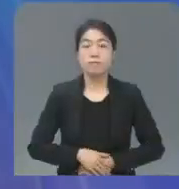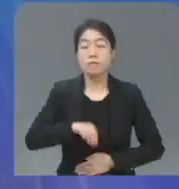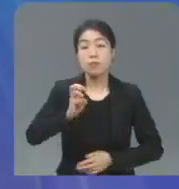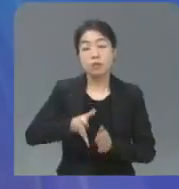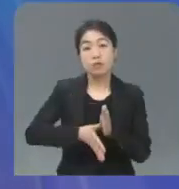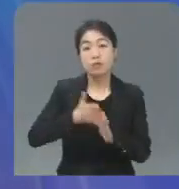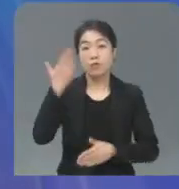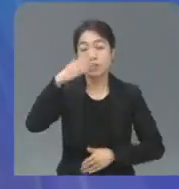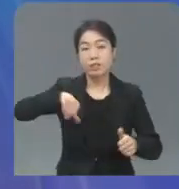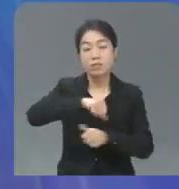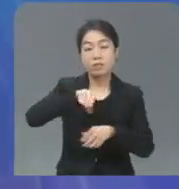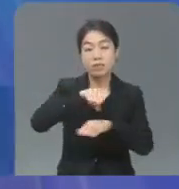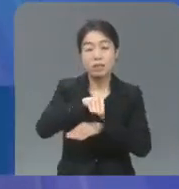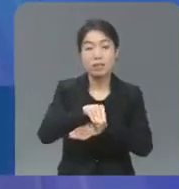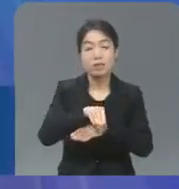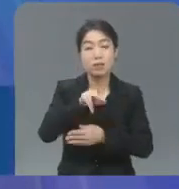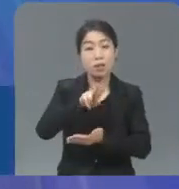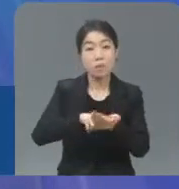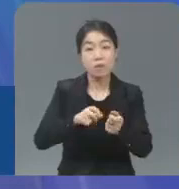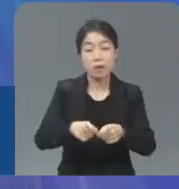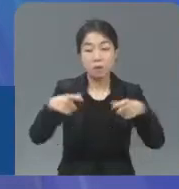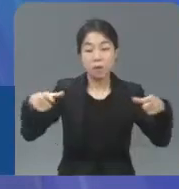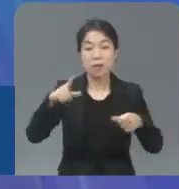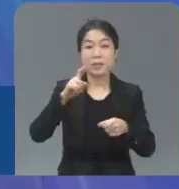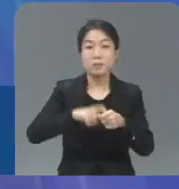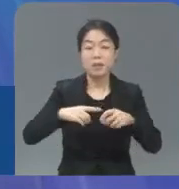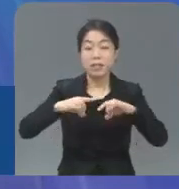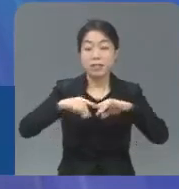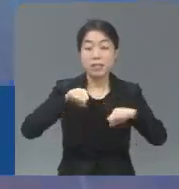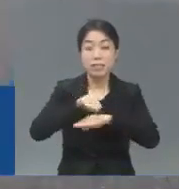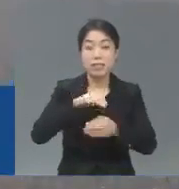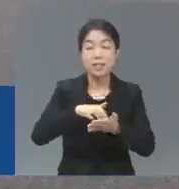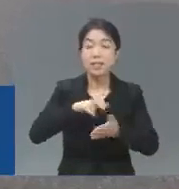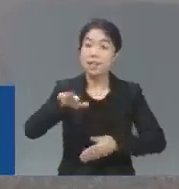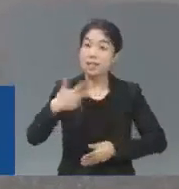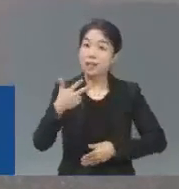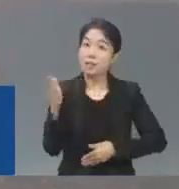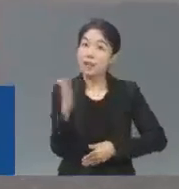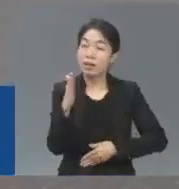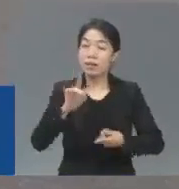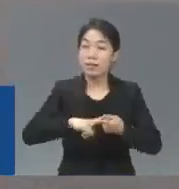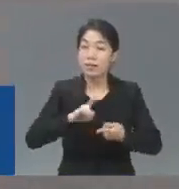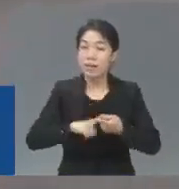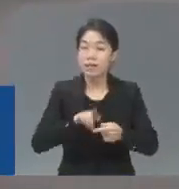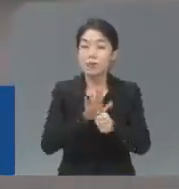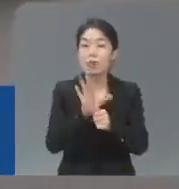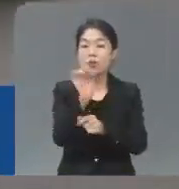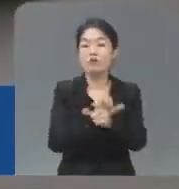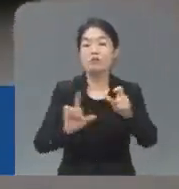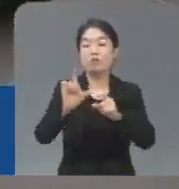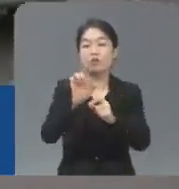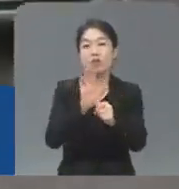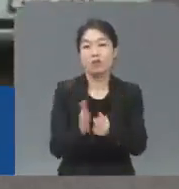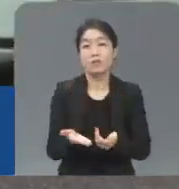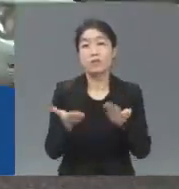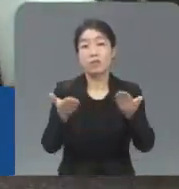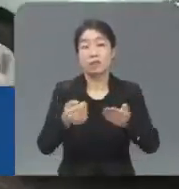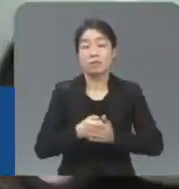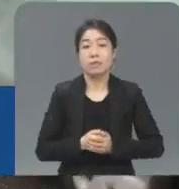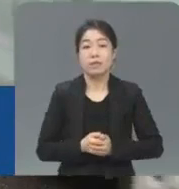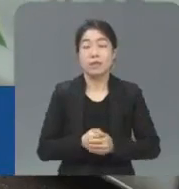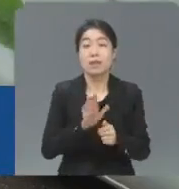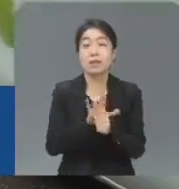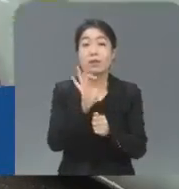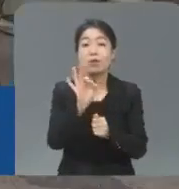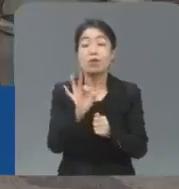광주시가 친환경 자동차 보급을 확대하기 위해 전기자동차 700여 대배에 대한 보조금을 추가로 지원합니다.